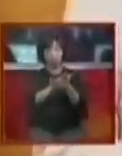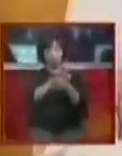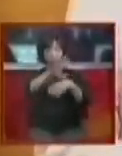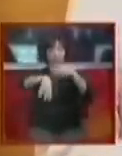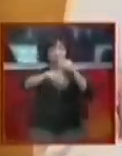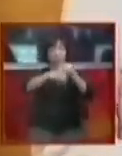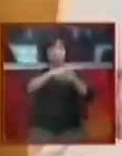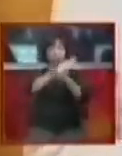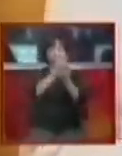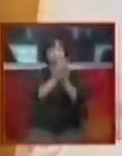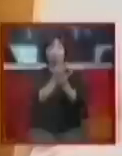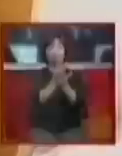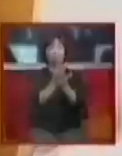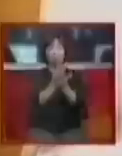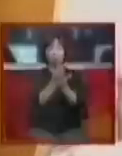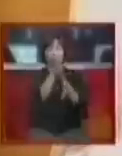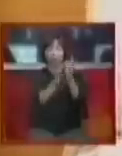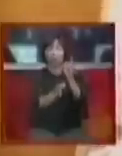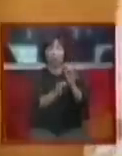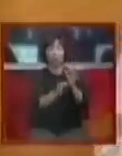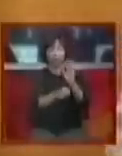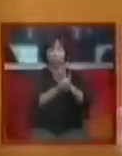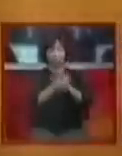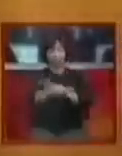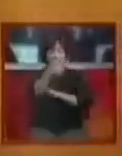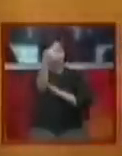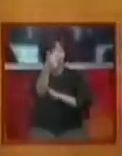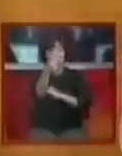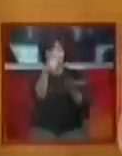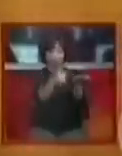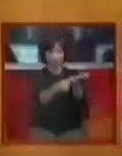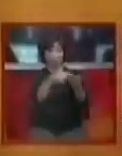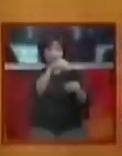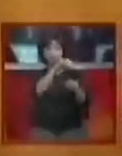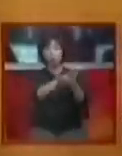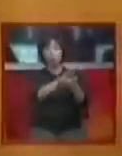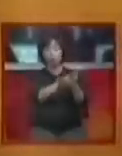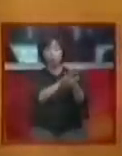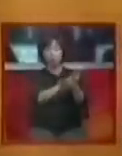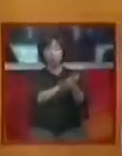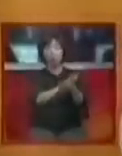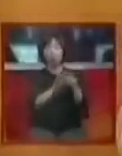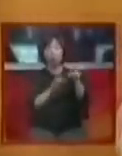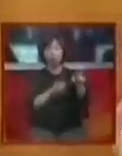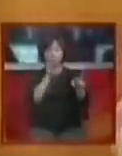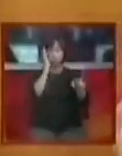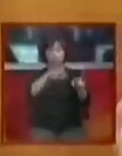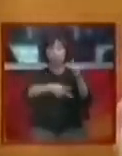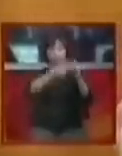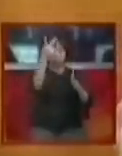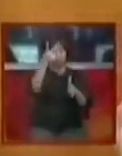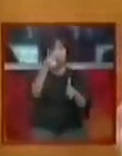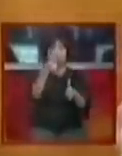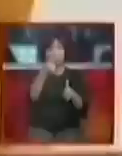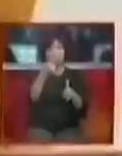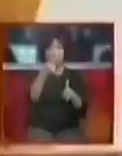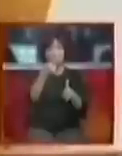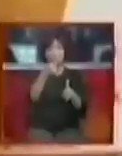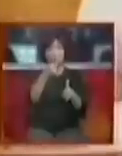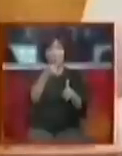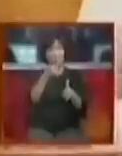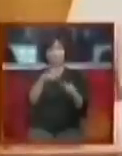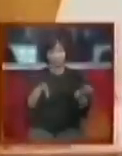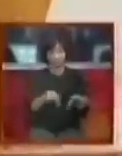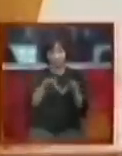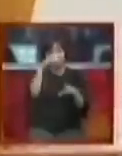ng Estado. Kung mataas ang grado ninyo sa assignment na ito, asahan naman ninyong dodoblihin din namin ang